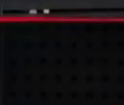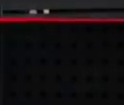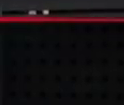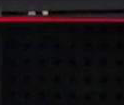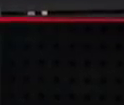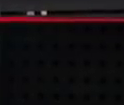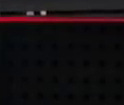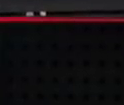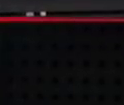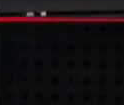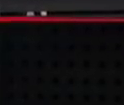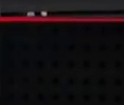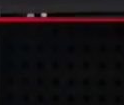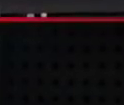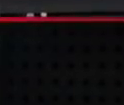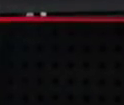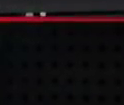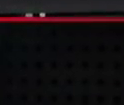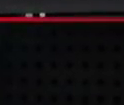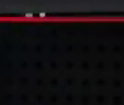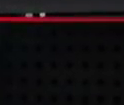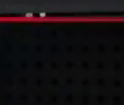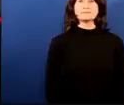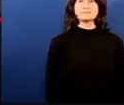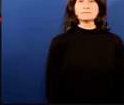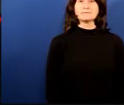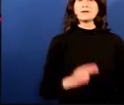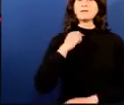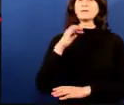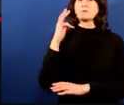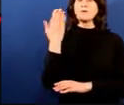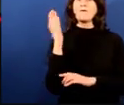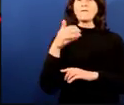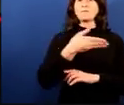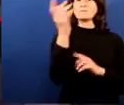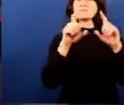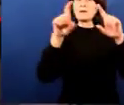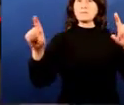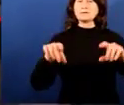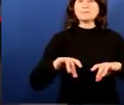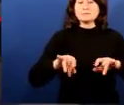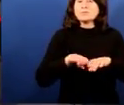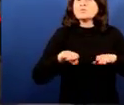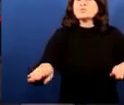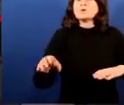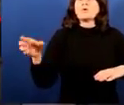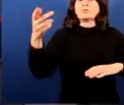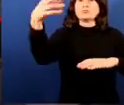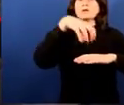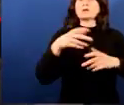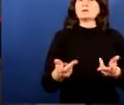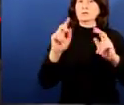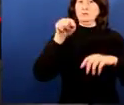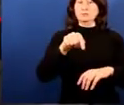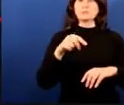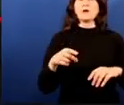Bizkaiko Foru Aldundiak 363.000 metro karratuko azalera duen industri lurzorua du lurralde historikoko toki